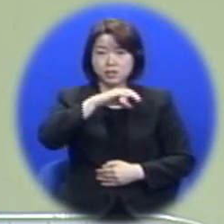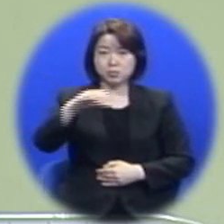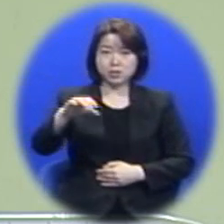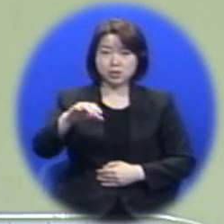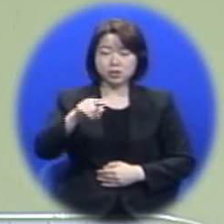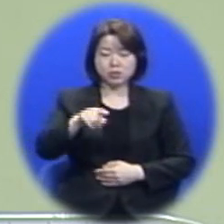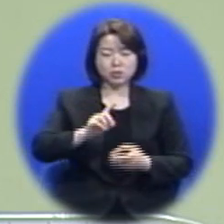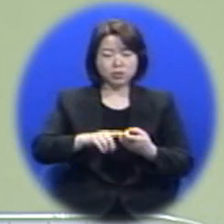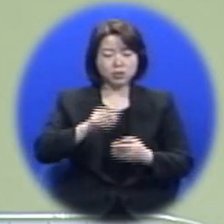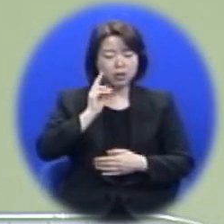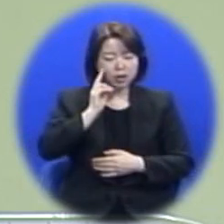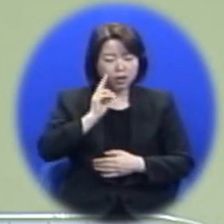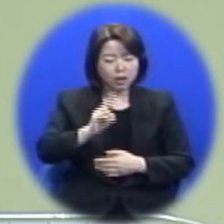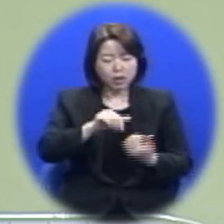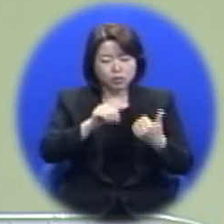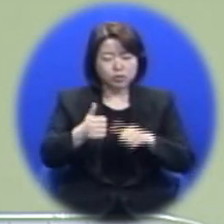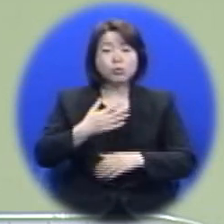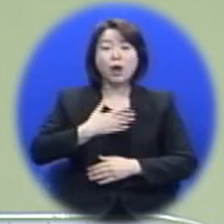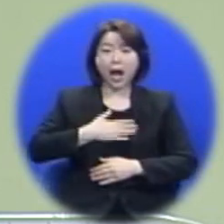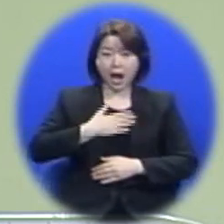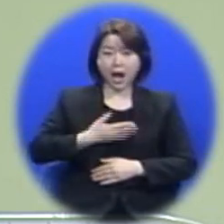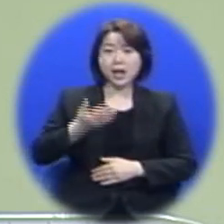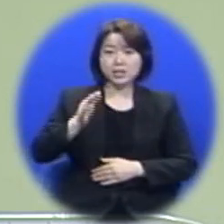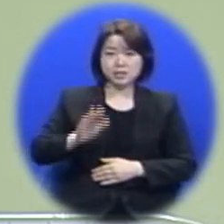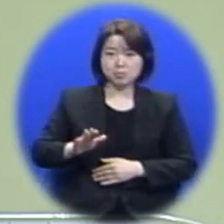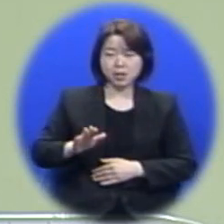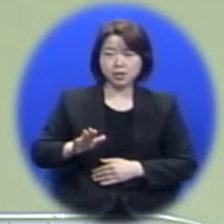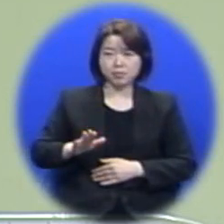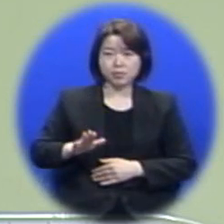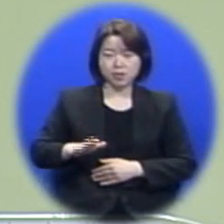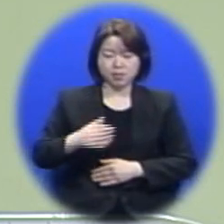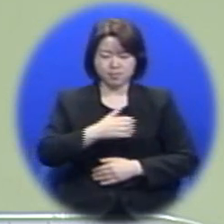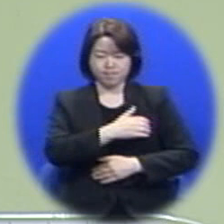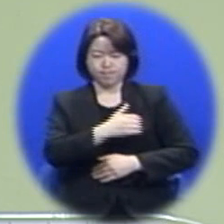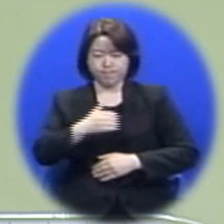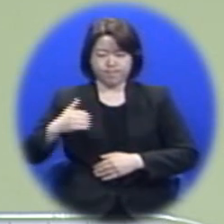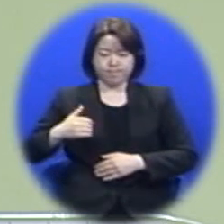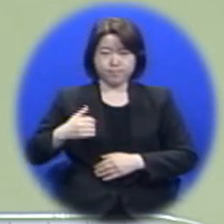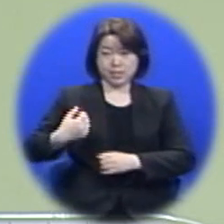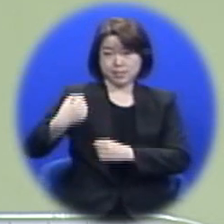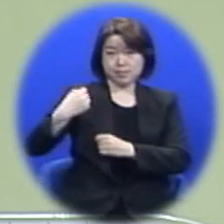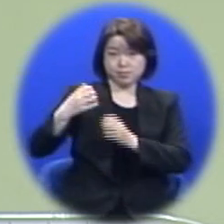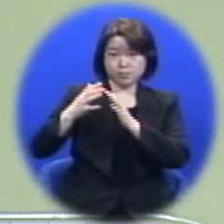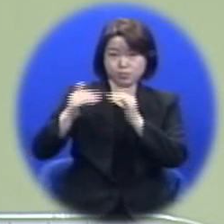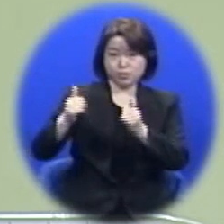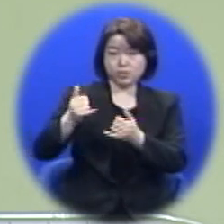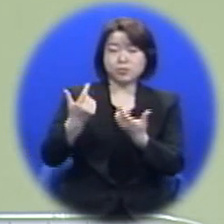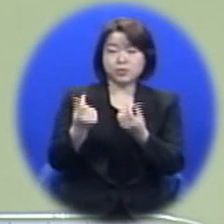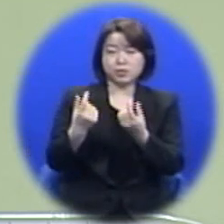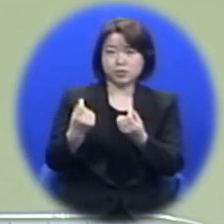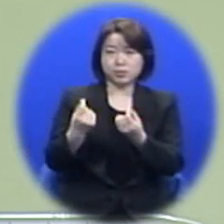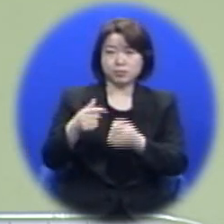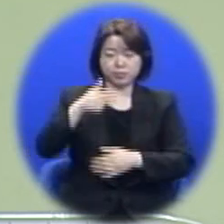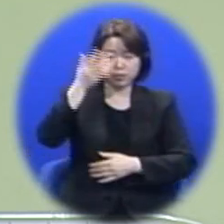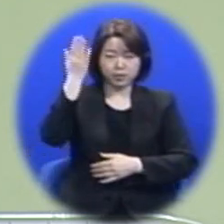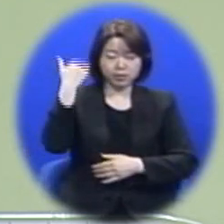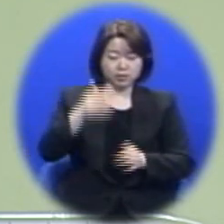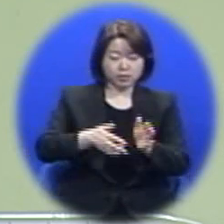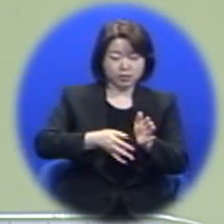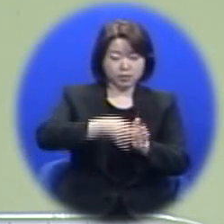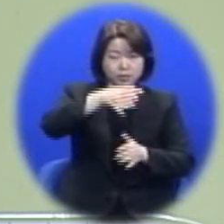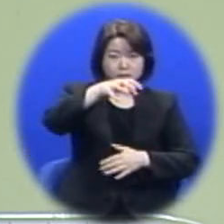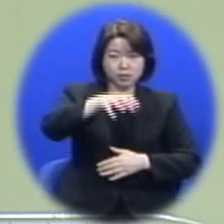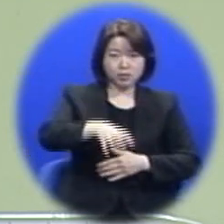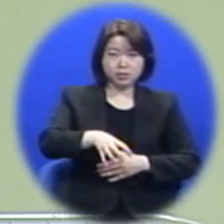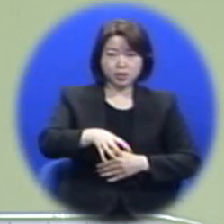알면서도 마치 개선장군처럼 예루살렘 의 십자가 읽기를 걸어 들어 가셨다